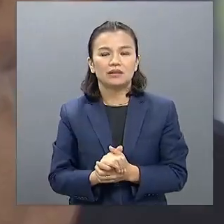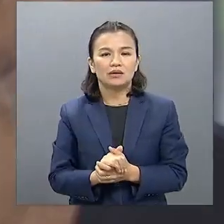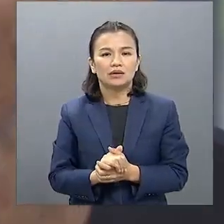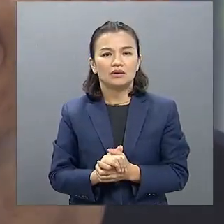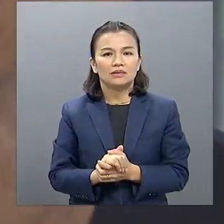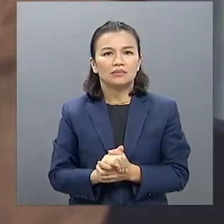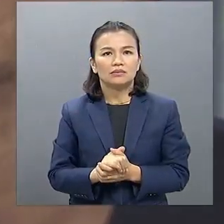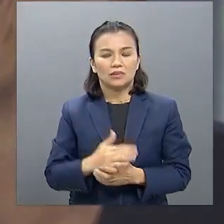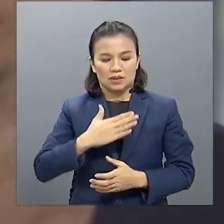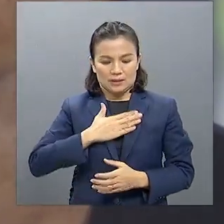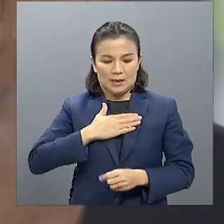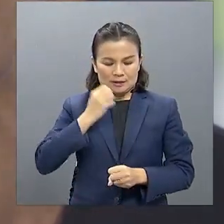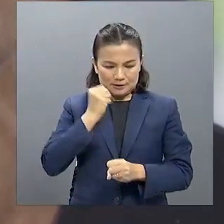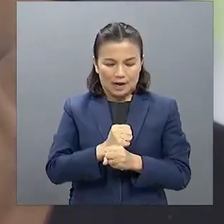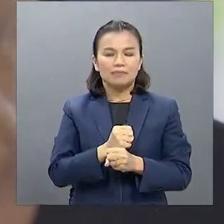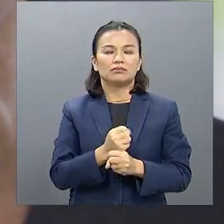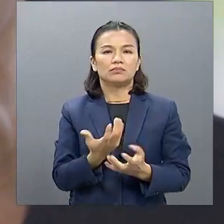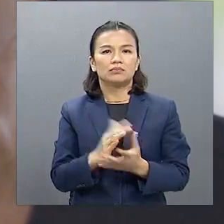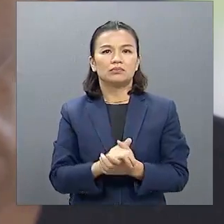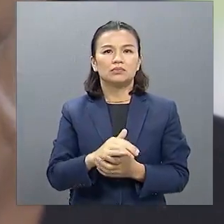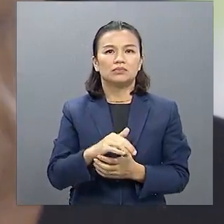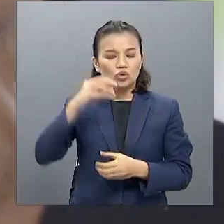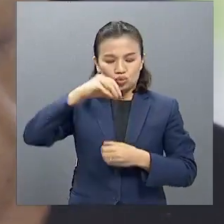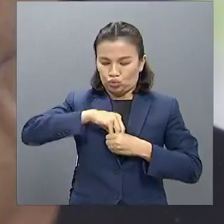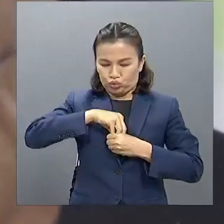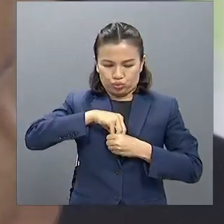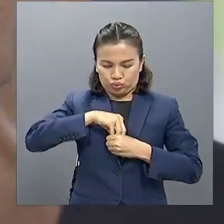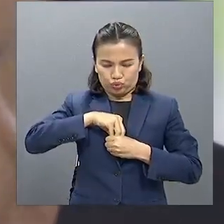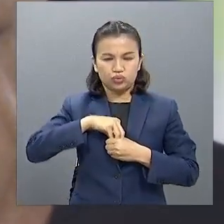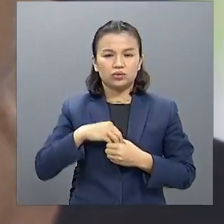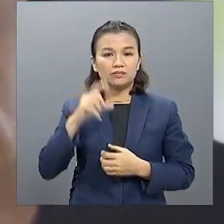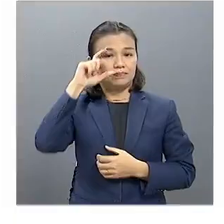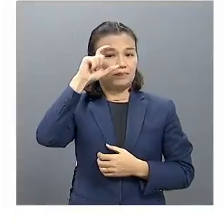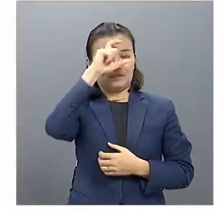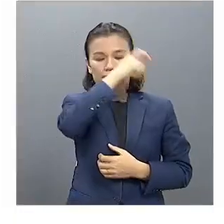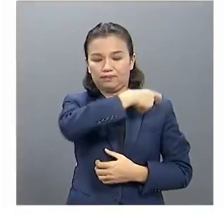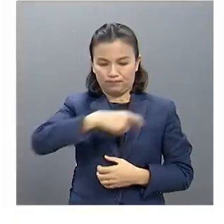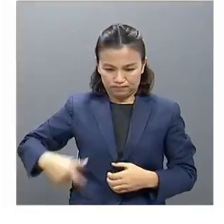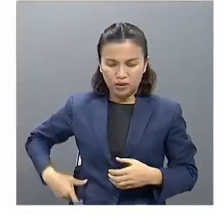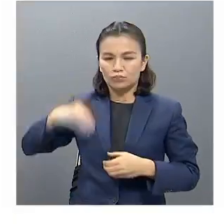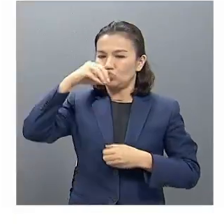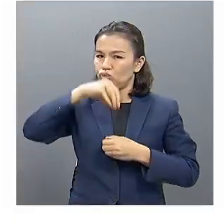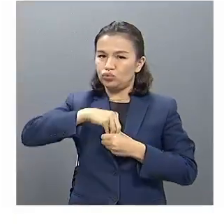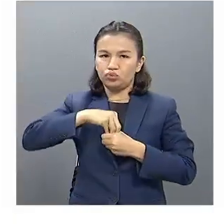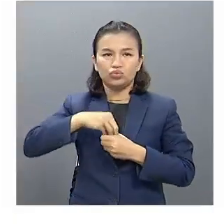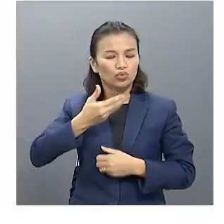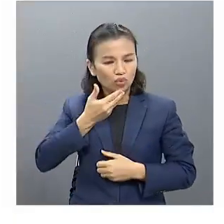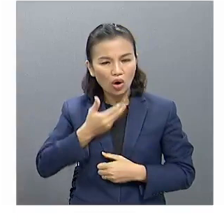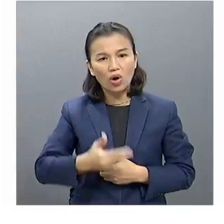ทำอยู่กับท่านท่านทำอยู่กับเราท่านไม่เคยไปไหนพ่อยังอยู่กับเราตลอดไ